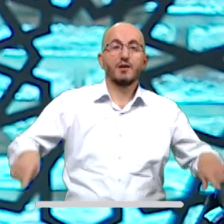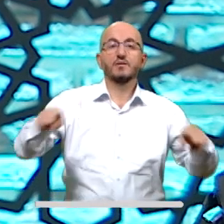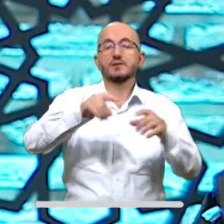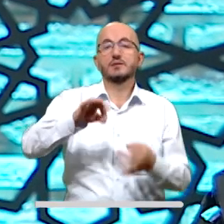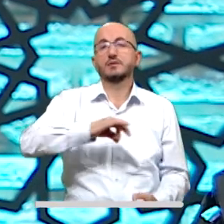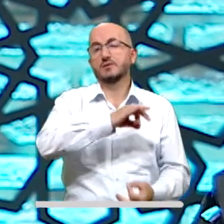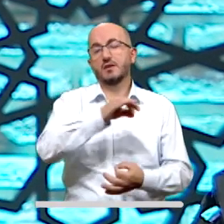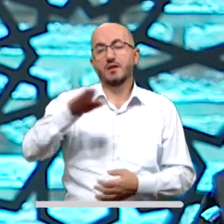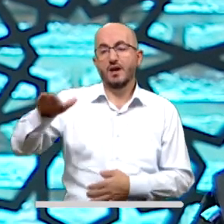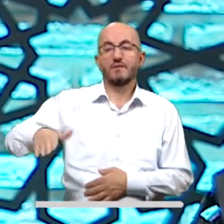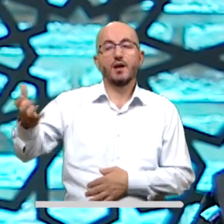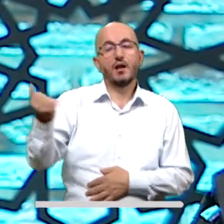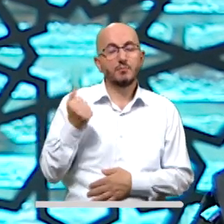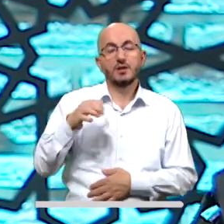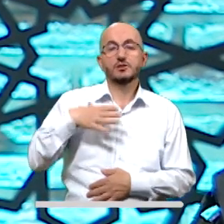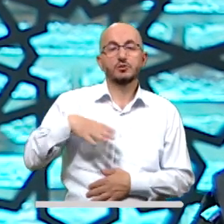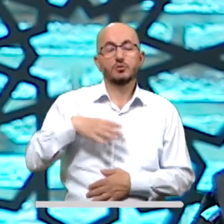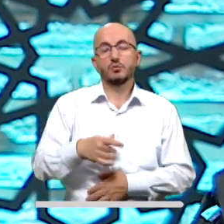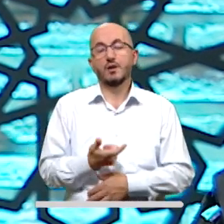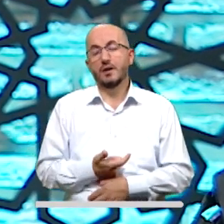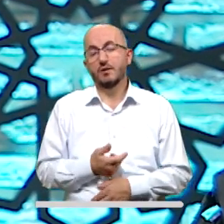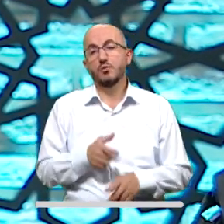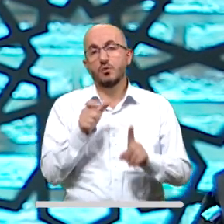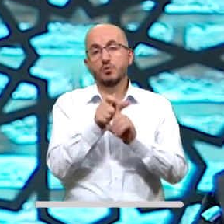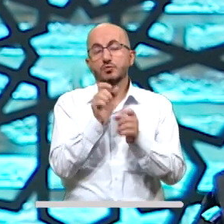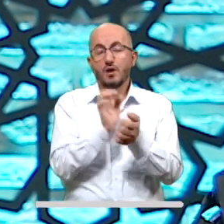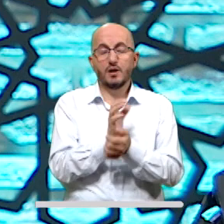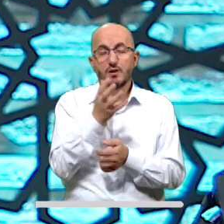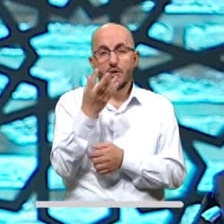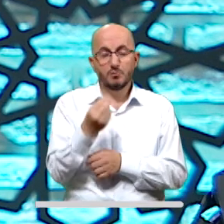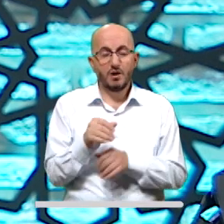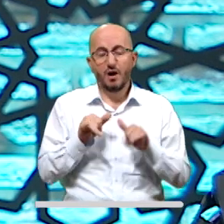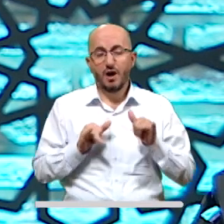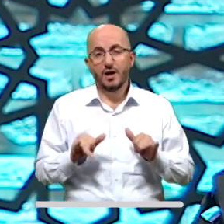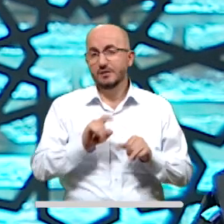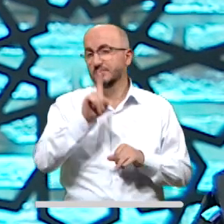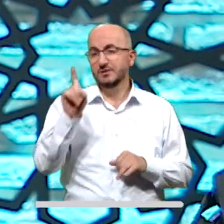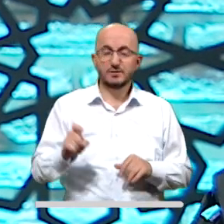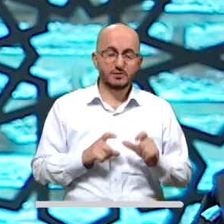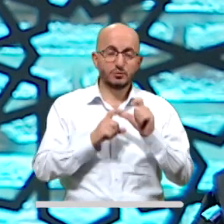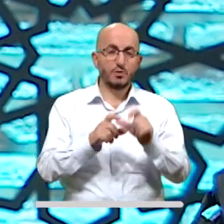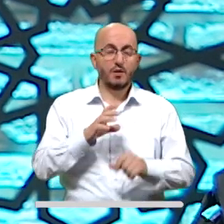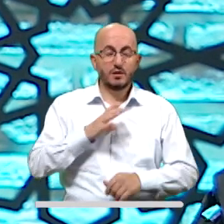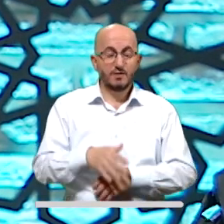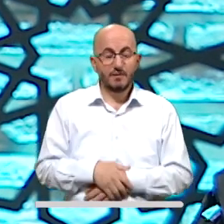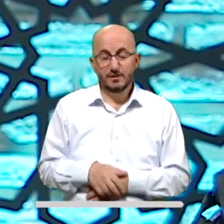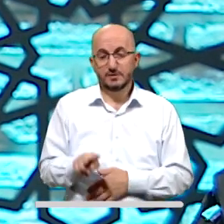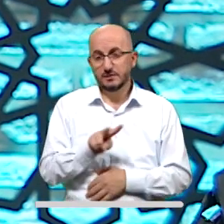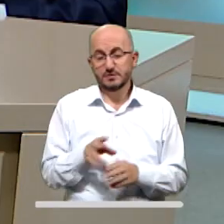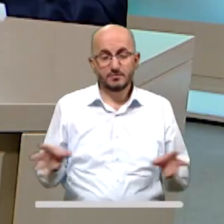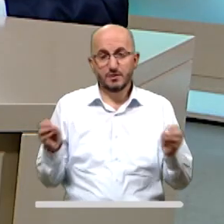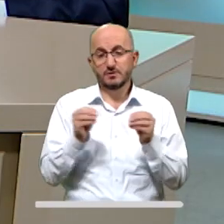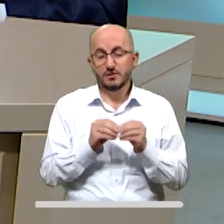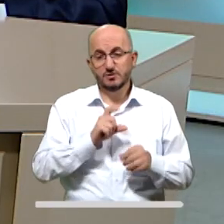evlatlık almak istiyorlar demiş. Bir de evlatlıkla koruyucu aile meselesi aynı mıdır diye soranlar da var. İkisini birleştirerek